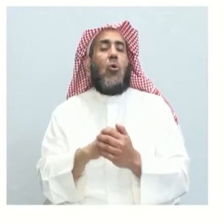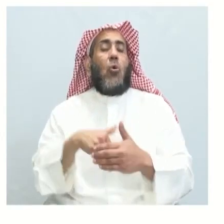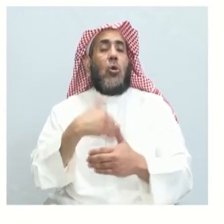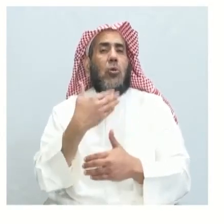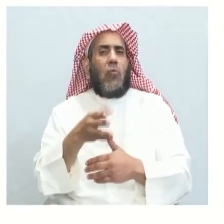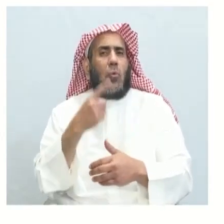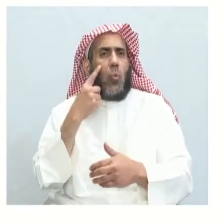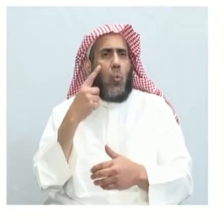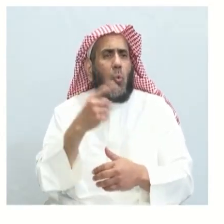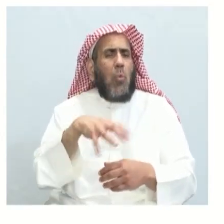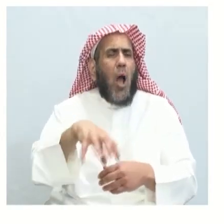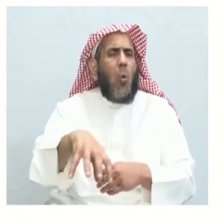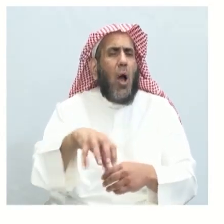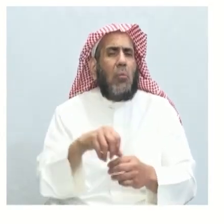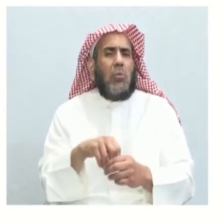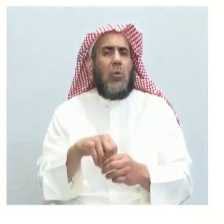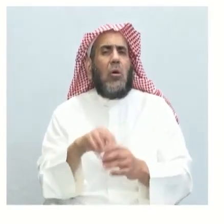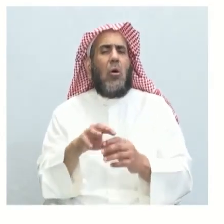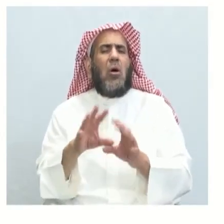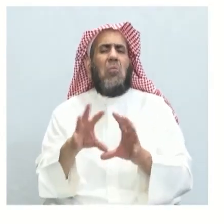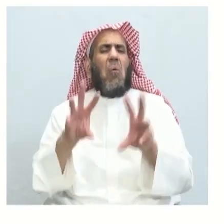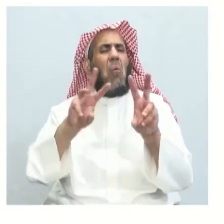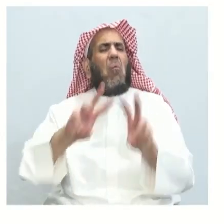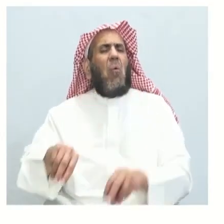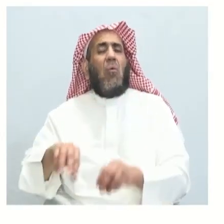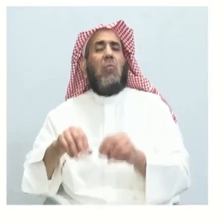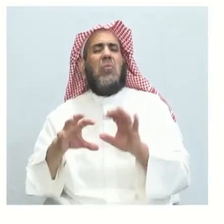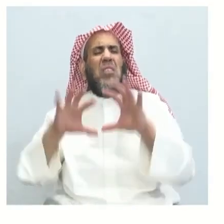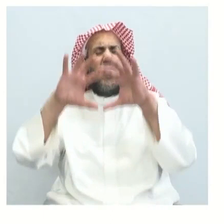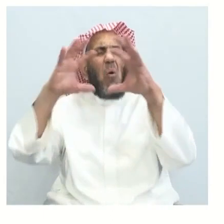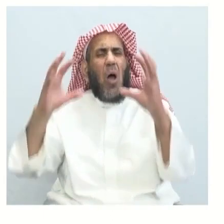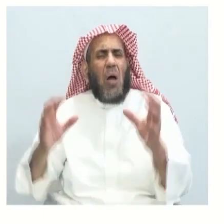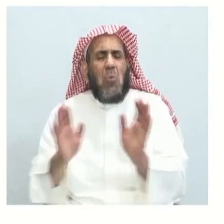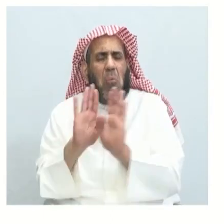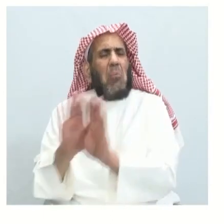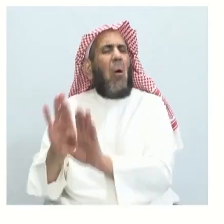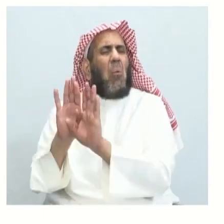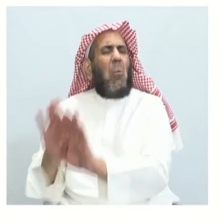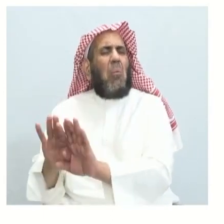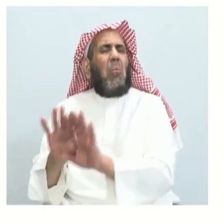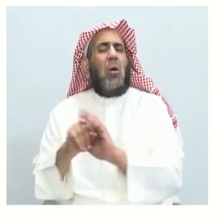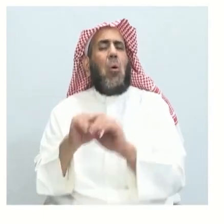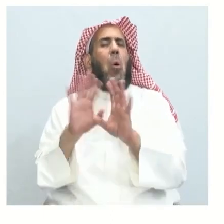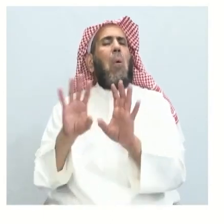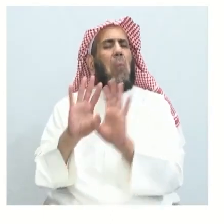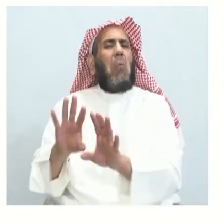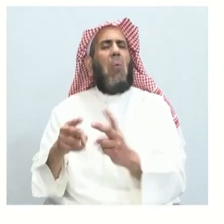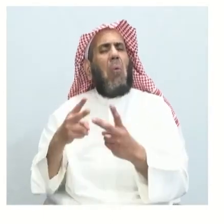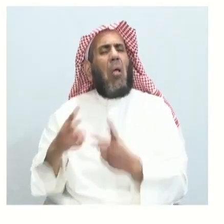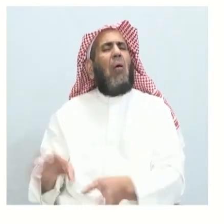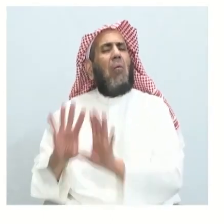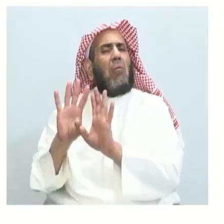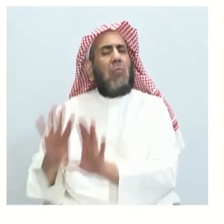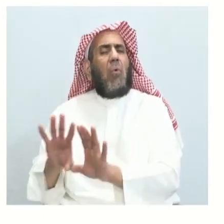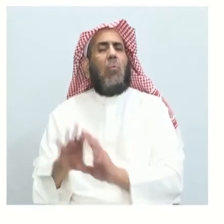تمرون باقوام قد فرغوا انفسهم في صوامع فدعوهم وما فرغوا انفسهم له